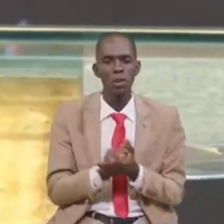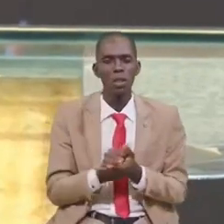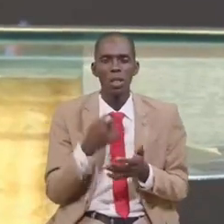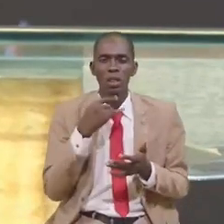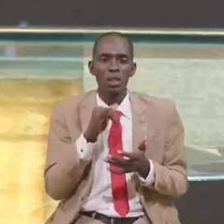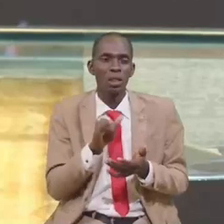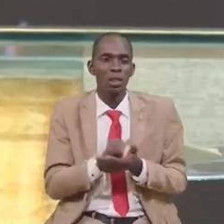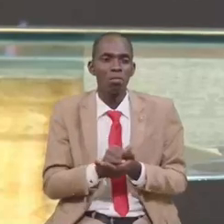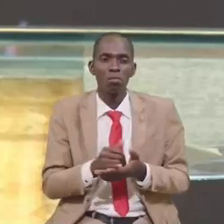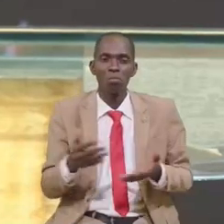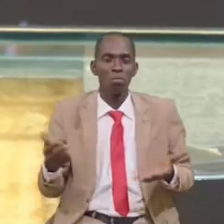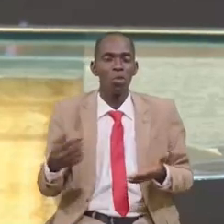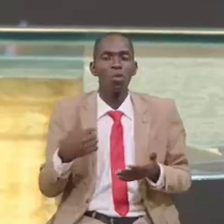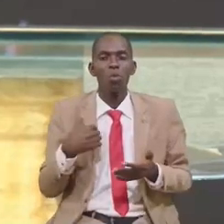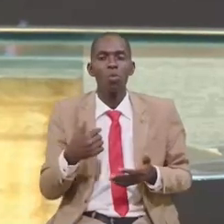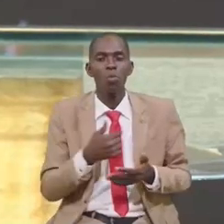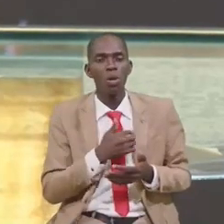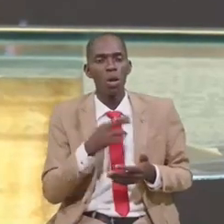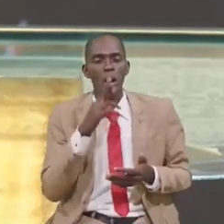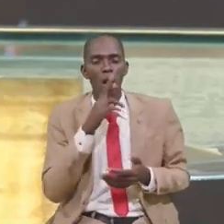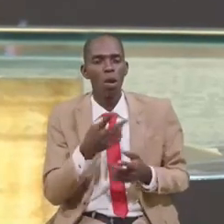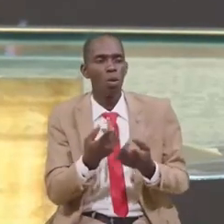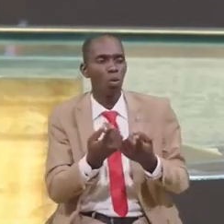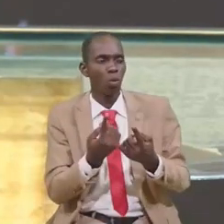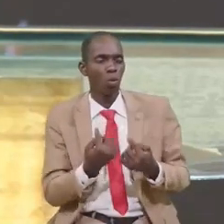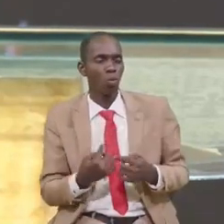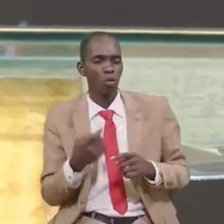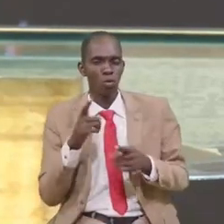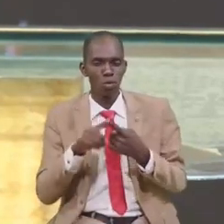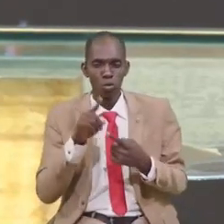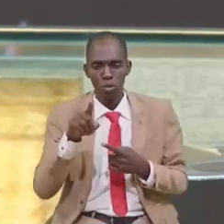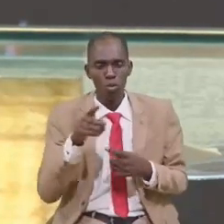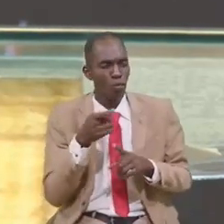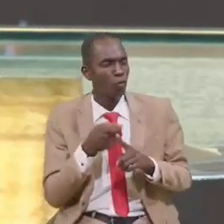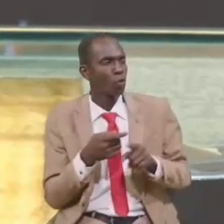allons nous déplacer. On se déplace de cette maison à là-bas.